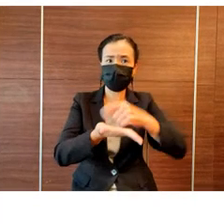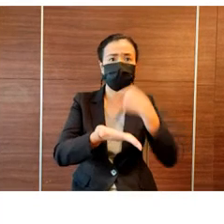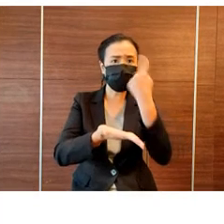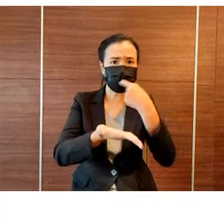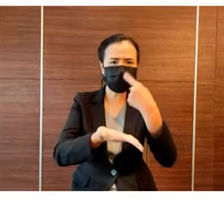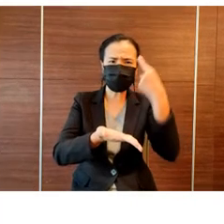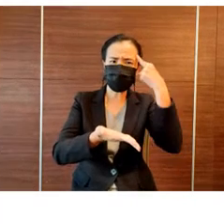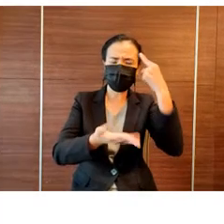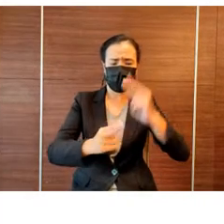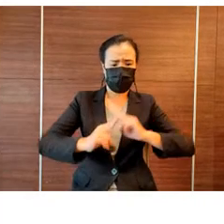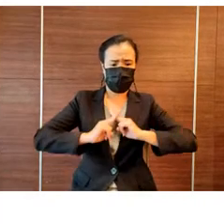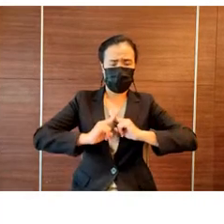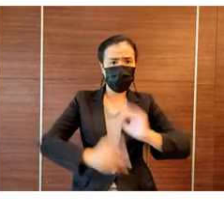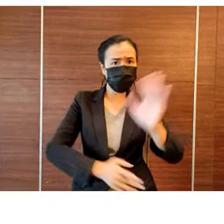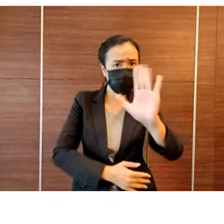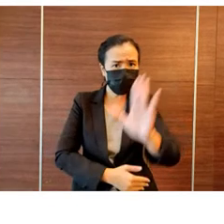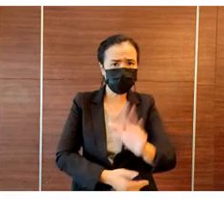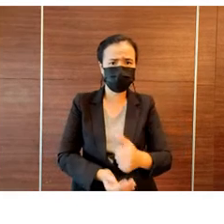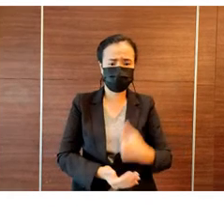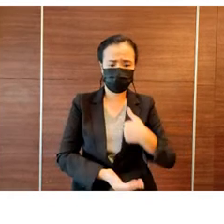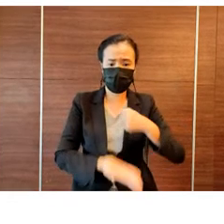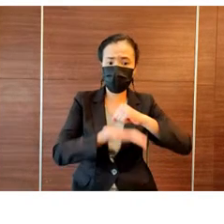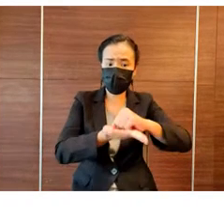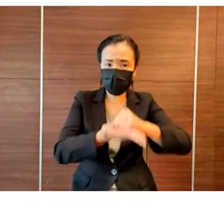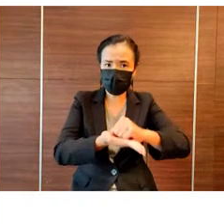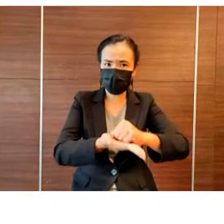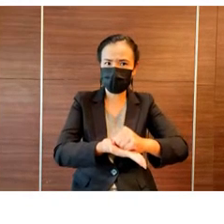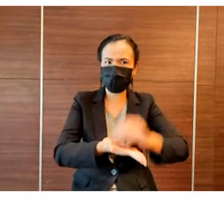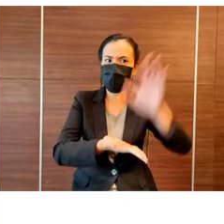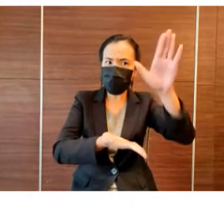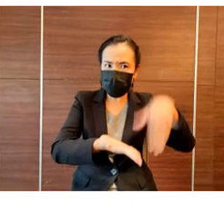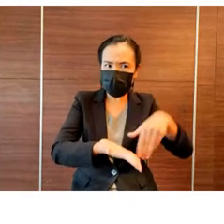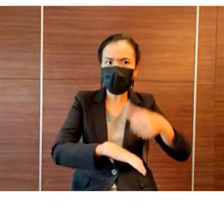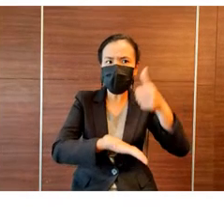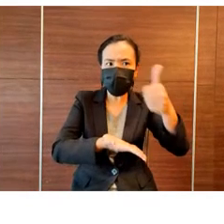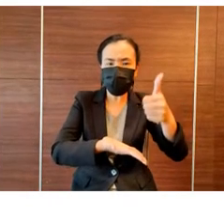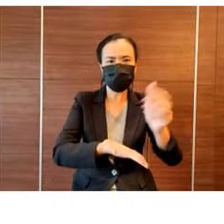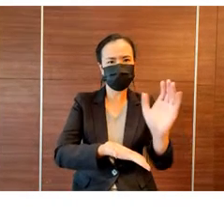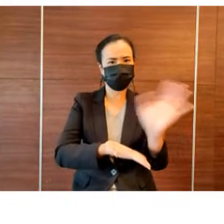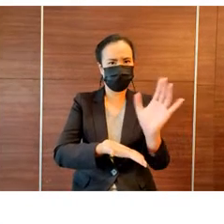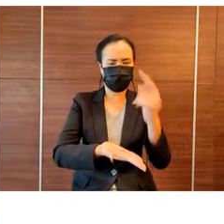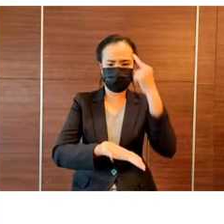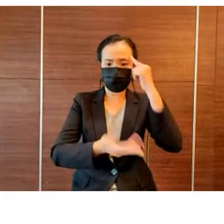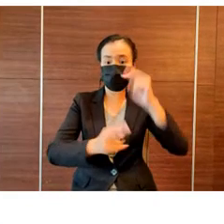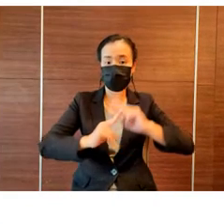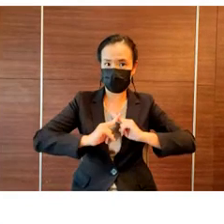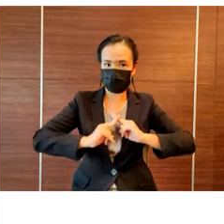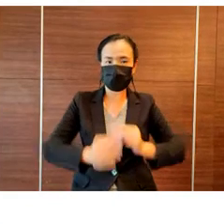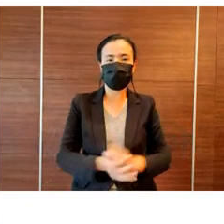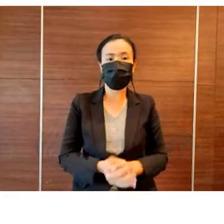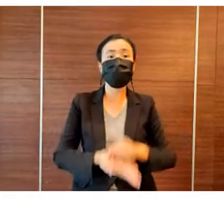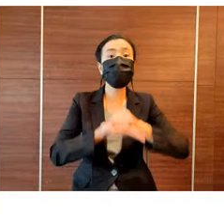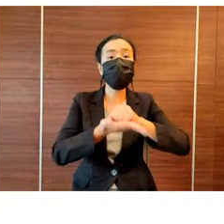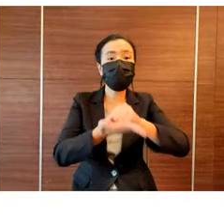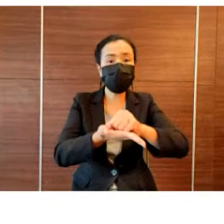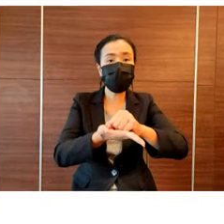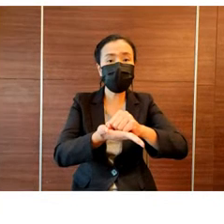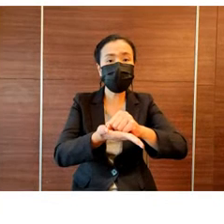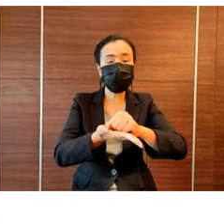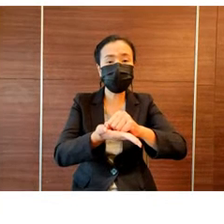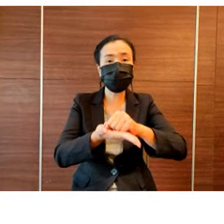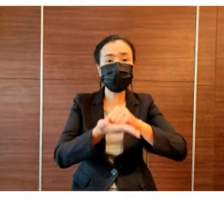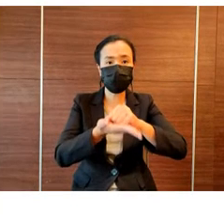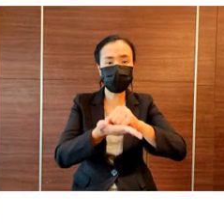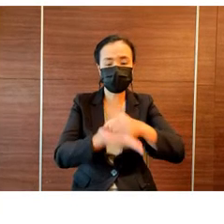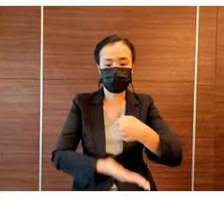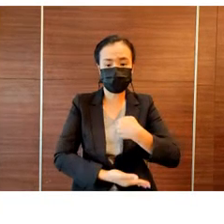าคิดทึกทักไปเองนะว่าถ้าเราให้บริการแบบนี้เขาจะมานะคะของจ๋ามาอีกให้บริการแล้วเนี่ยนอกจาก